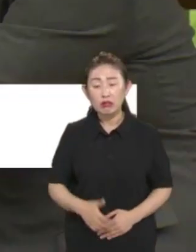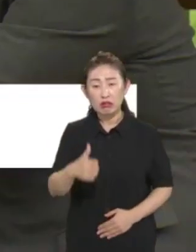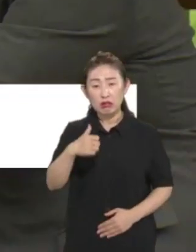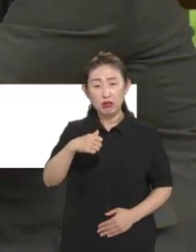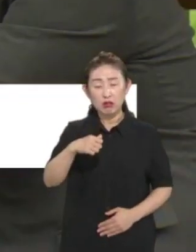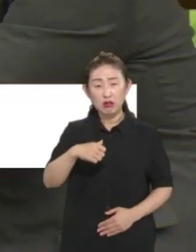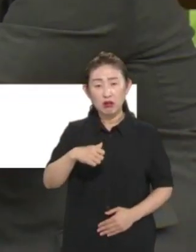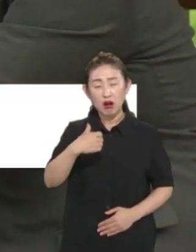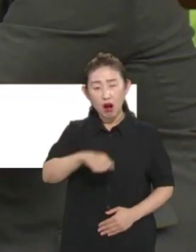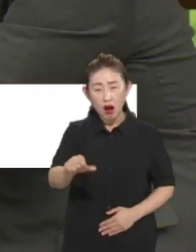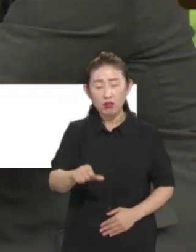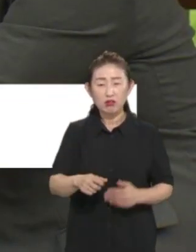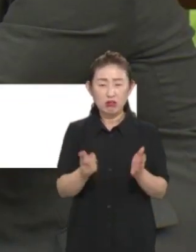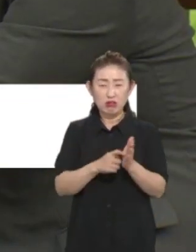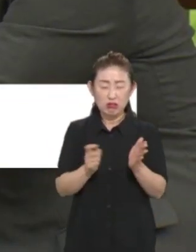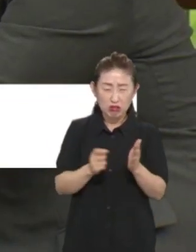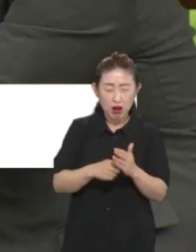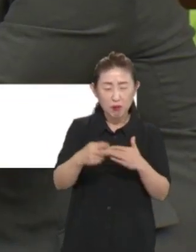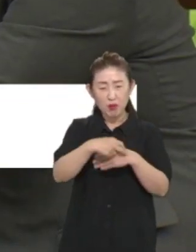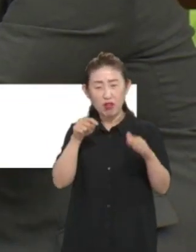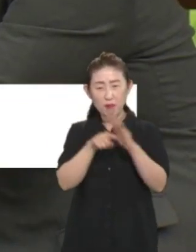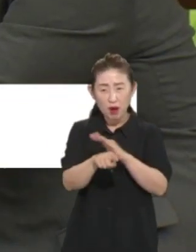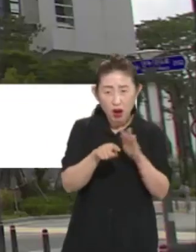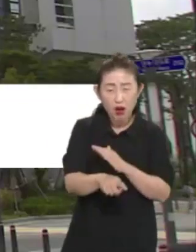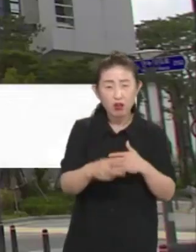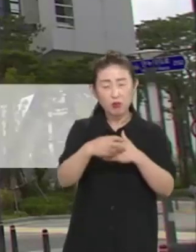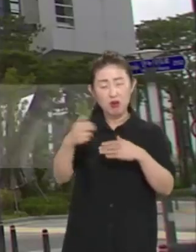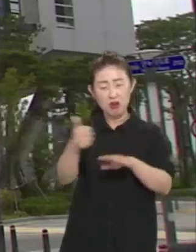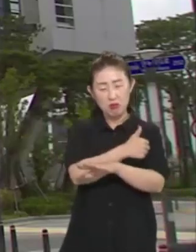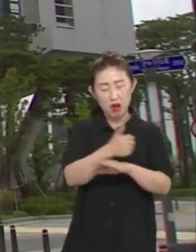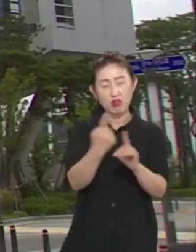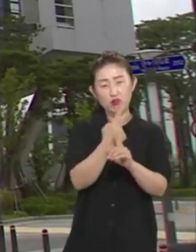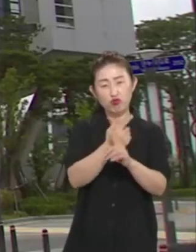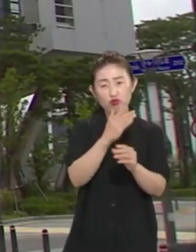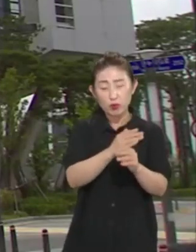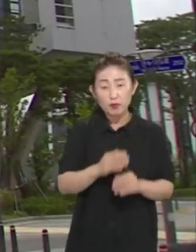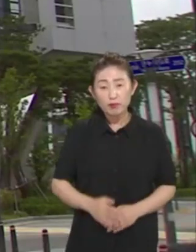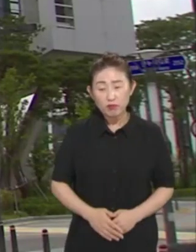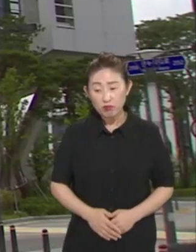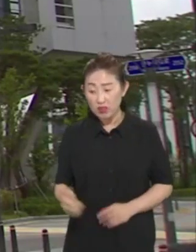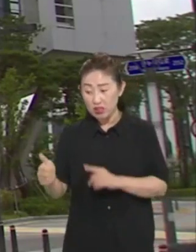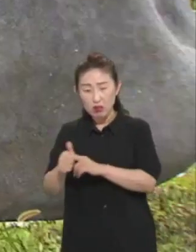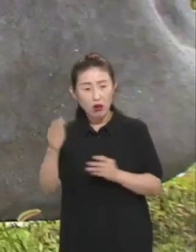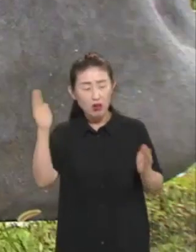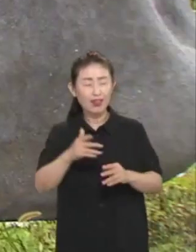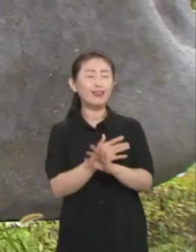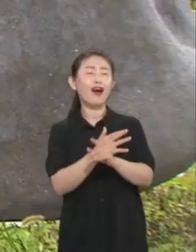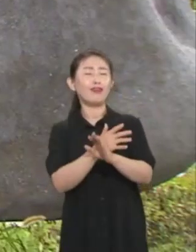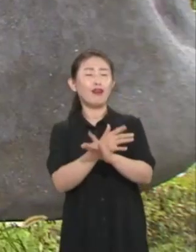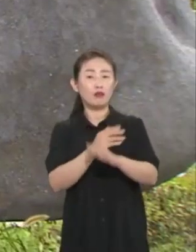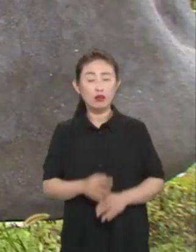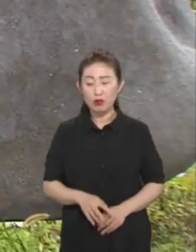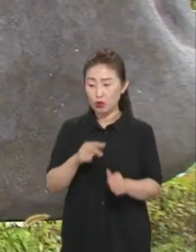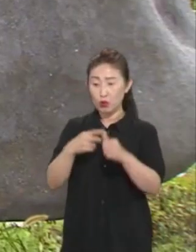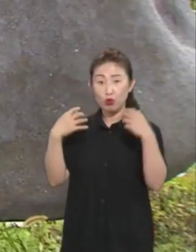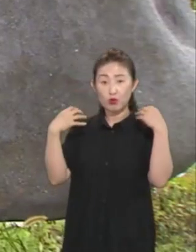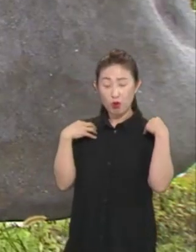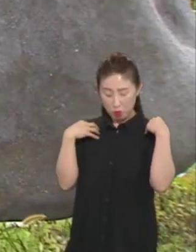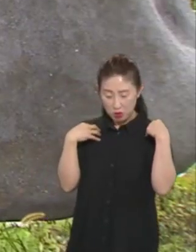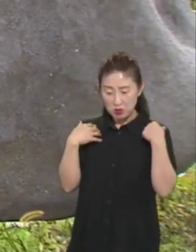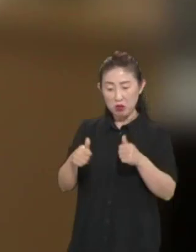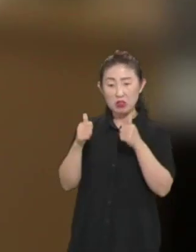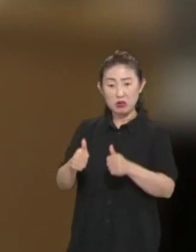또 찾아간 적도 있었고 외래진료도 여러 번 받고요. 가해 학생이 장난이라고 주장하면서 교육청